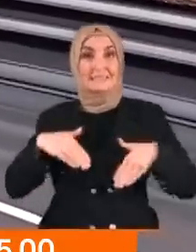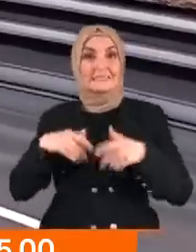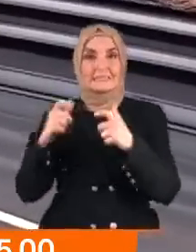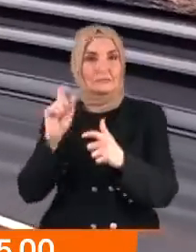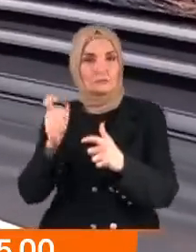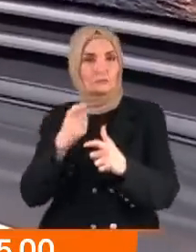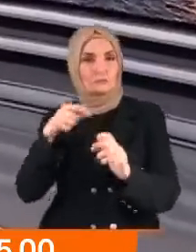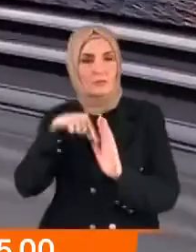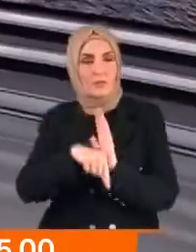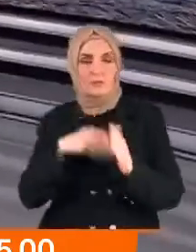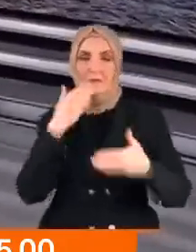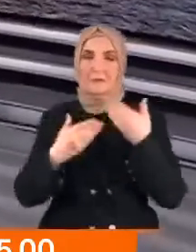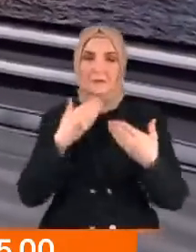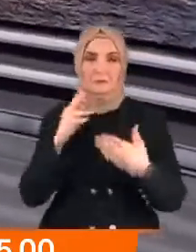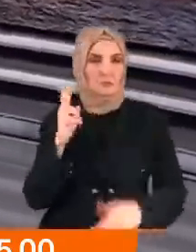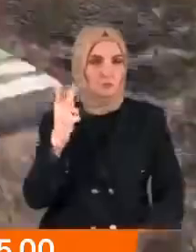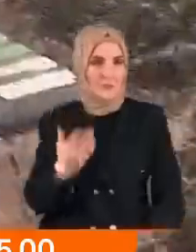müjdenin ayrıntıları.